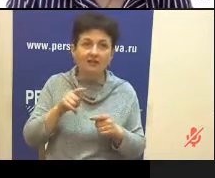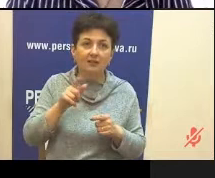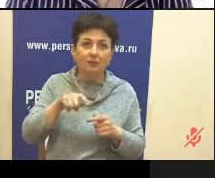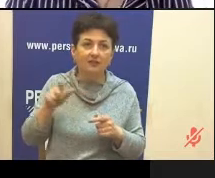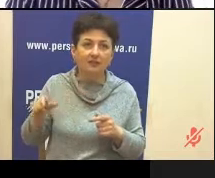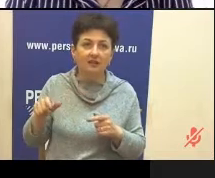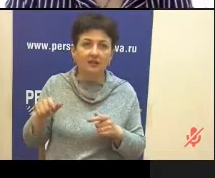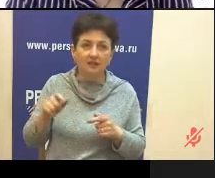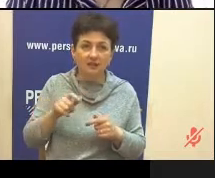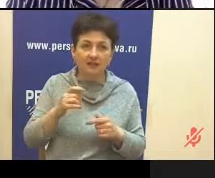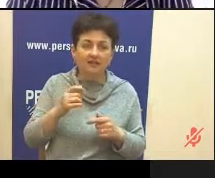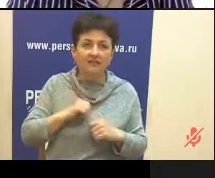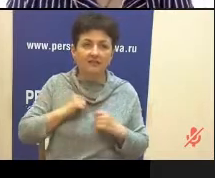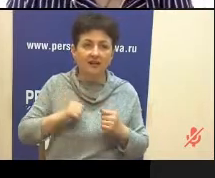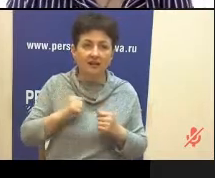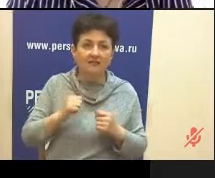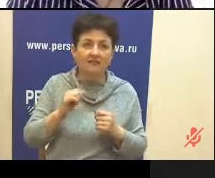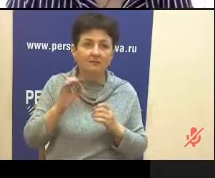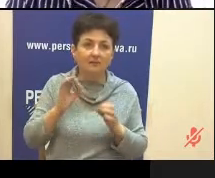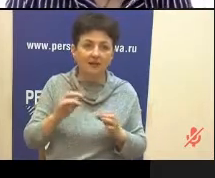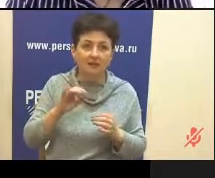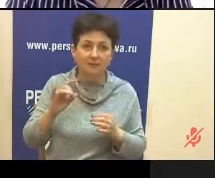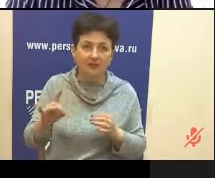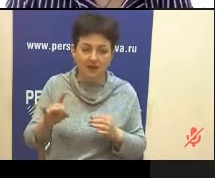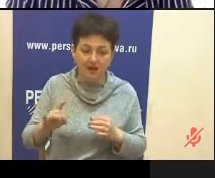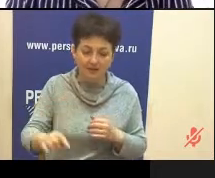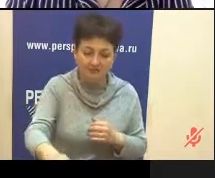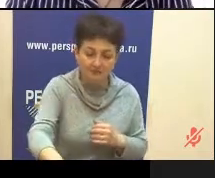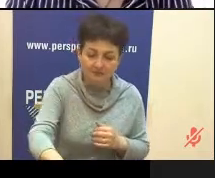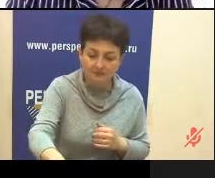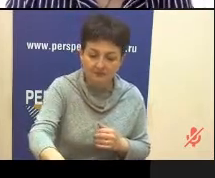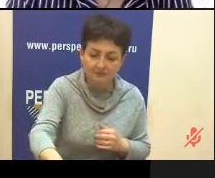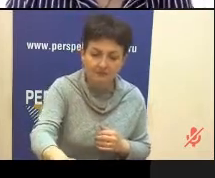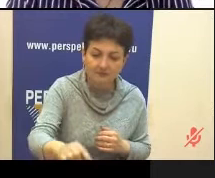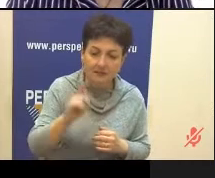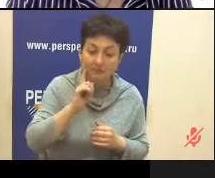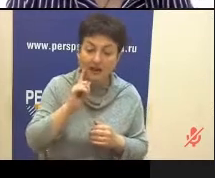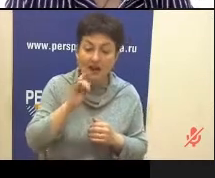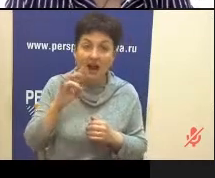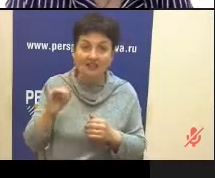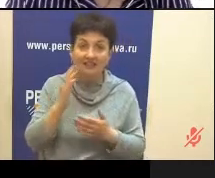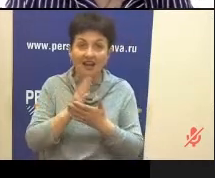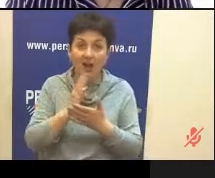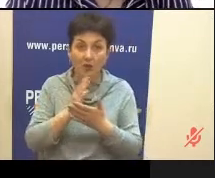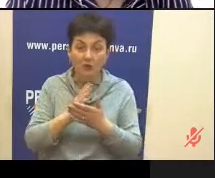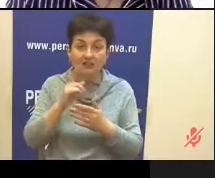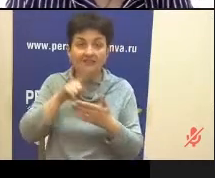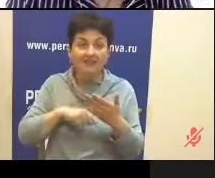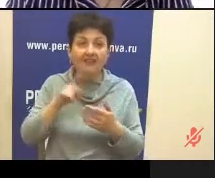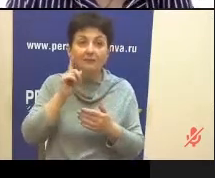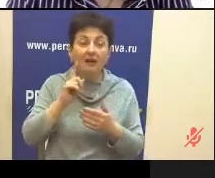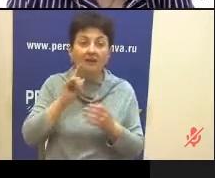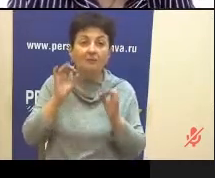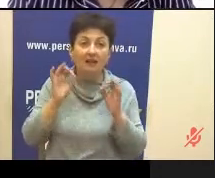надо вовсю стараться создавать правильный пиар, потому что пока они находятся рядом с вами, пока они в вас верят,